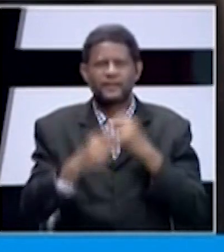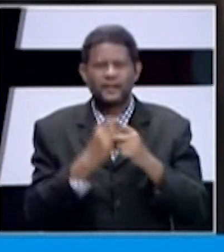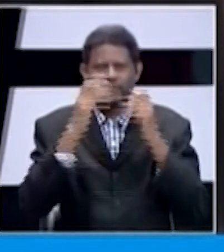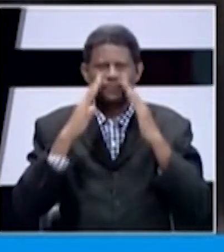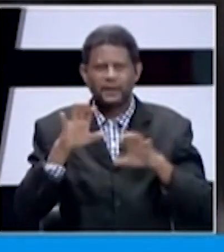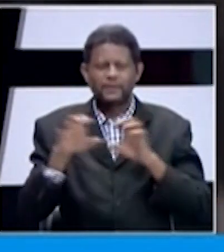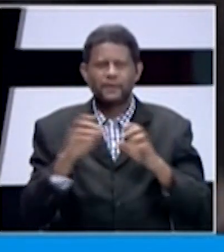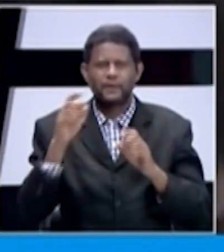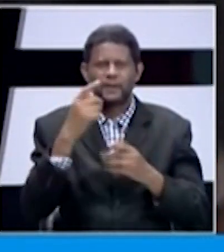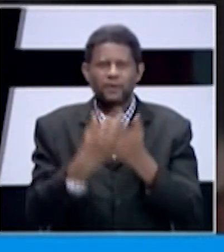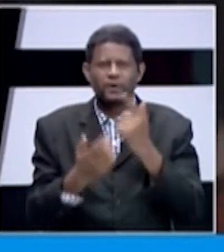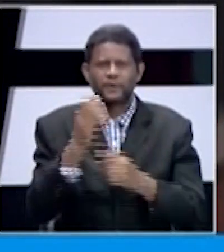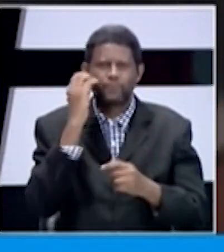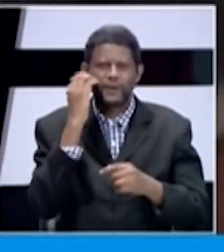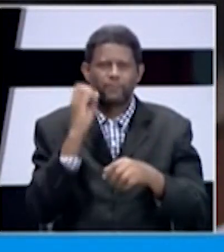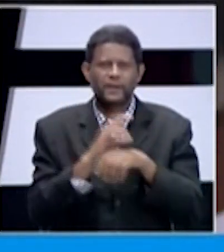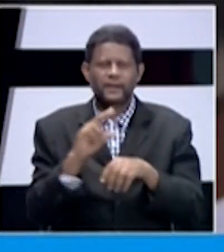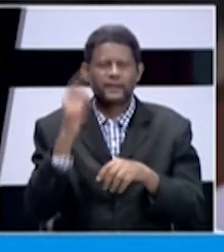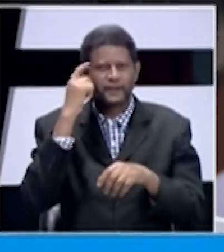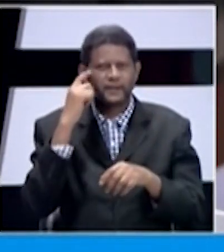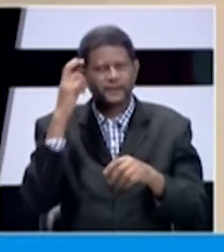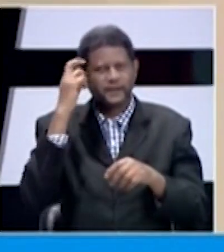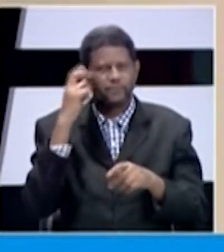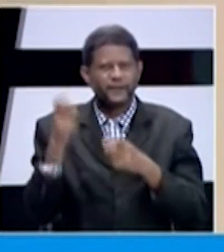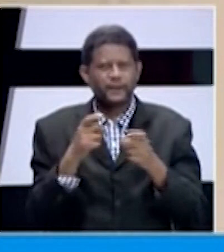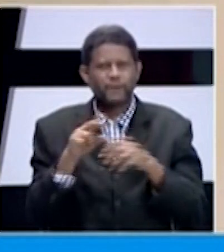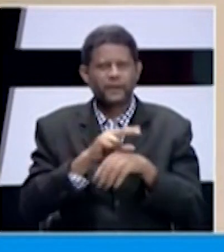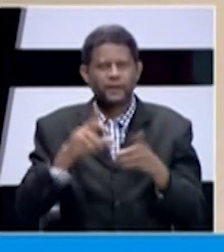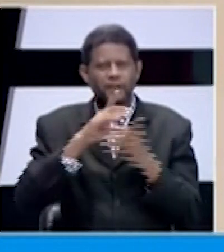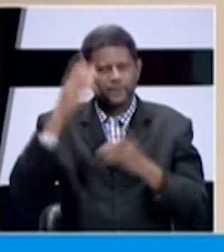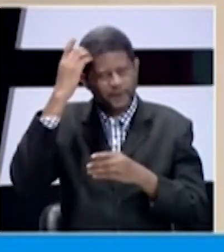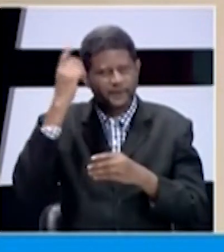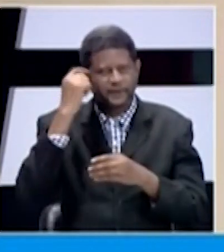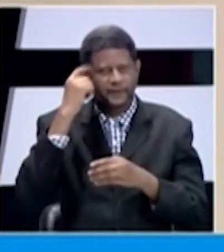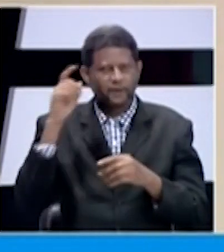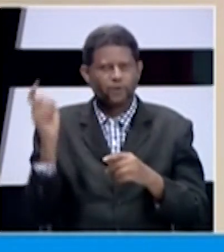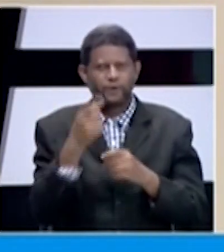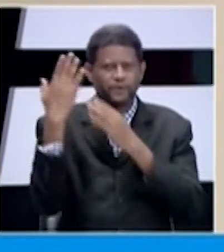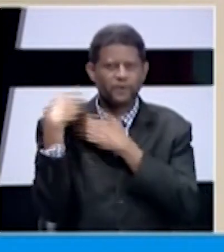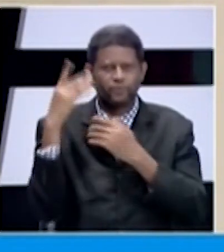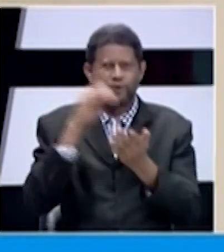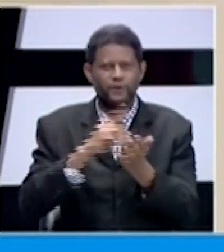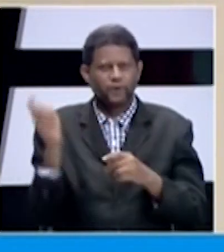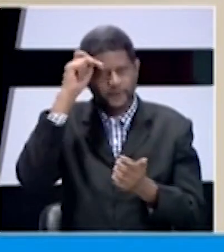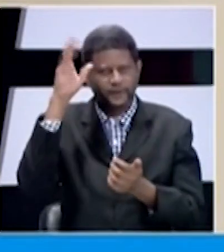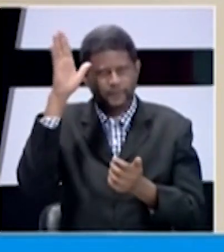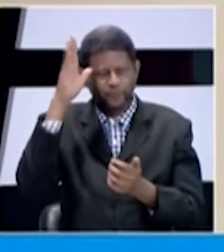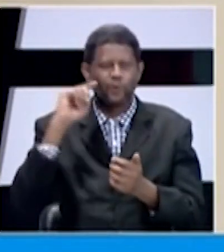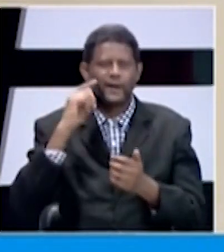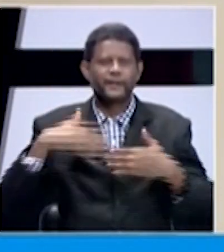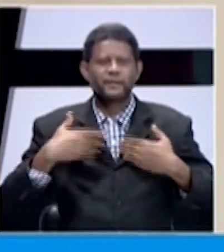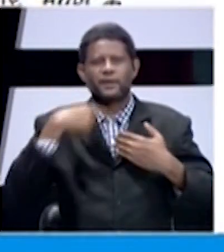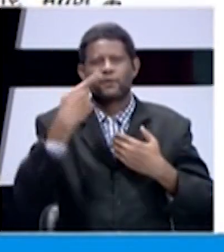ኣብ ዝተገበረ ዋዕላ ቤት ምክሪ ትግራይ ርእሰ ምሕዳር ብሄራዊ ክልላዊ መንግስቲ ትግራይ ኮይኖም ዝተሸሙ ዶክተር ደብረፅዮን ገብረ ሚካኤል እንኳዕ